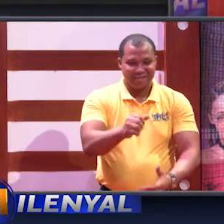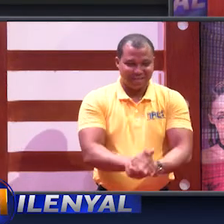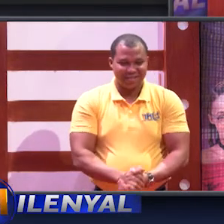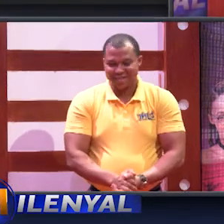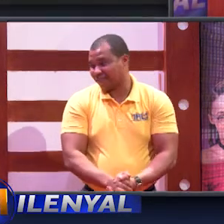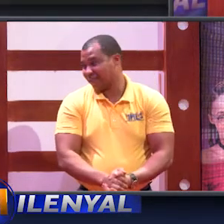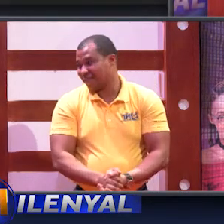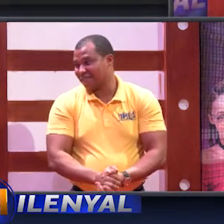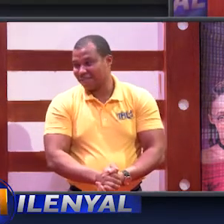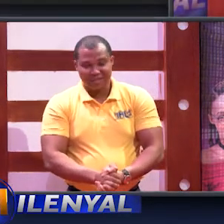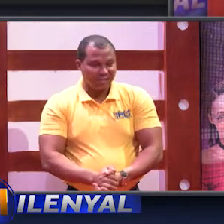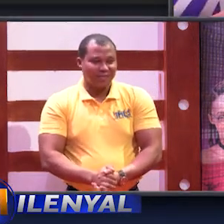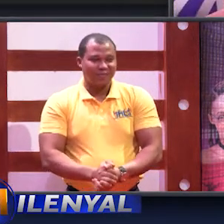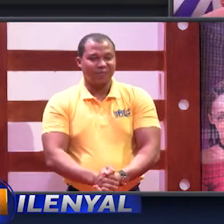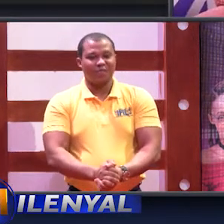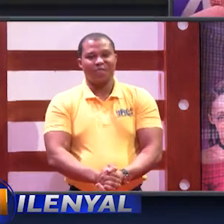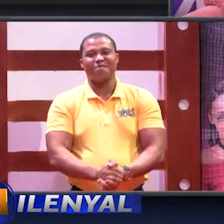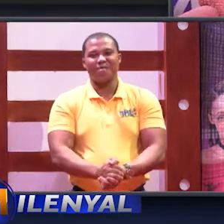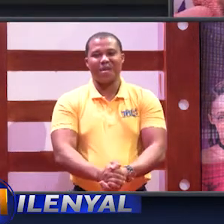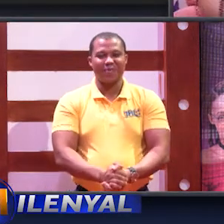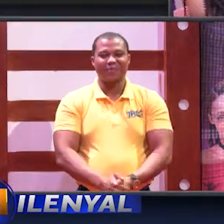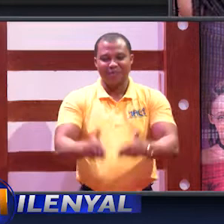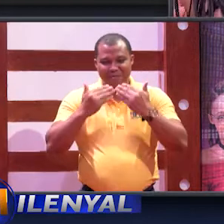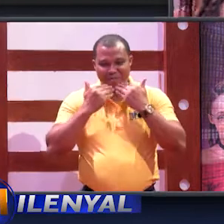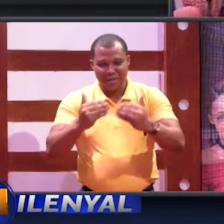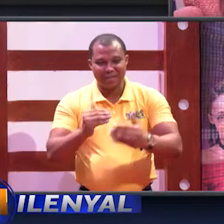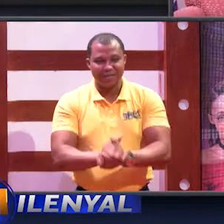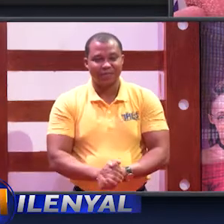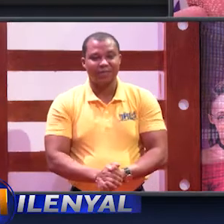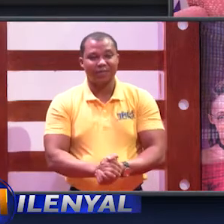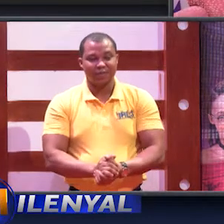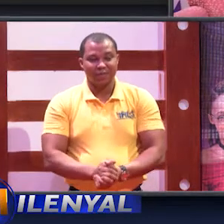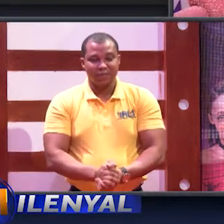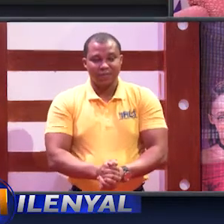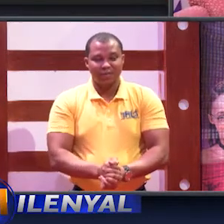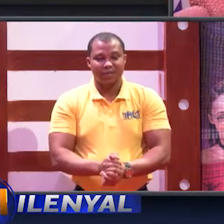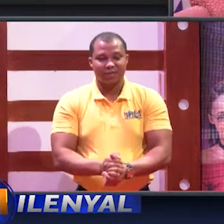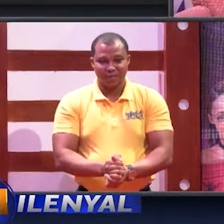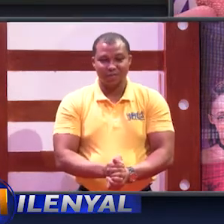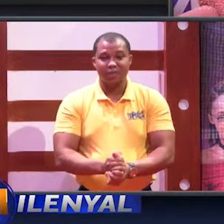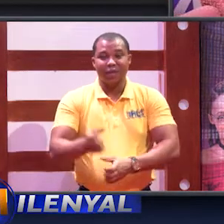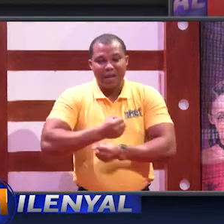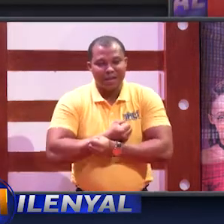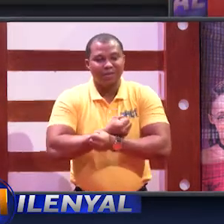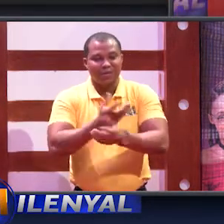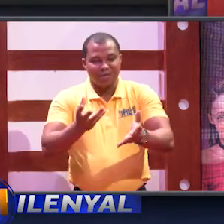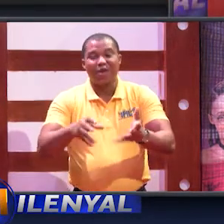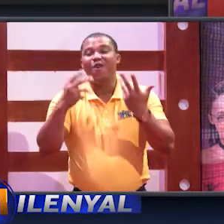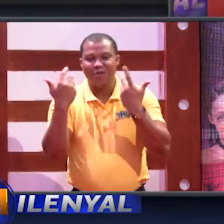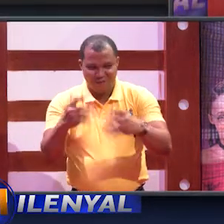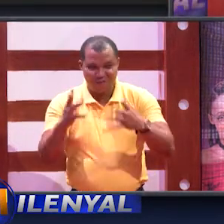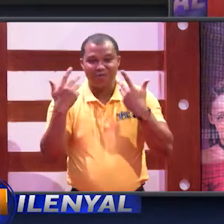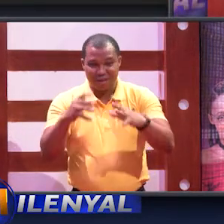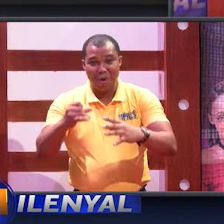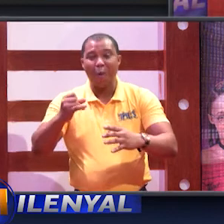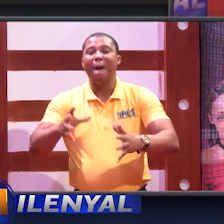vibration positive que m'a. Ah, mais c'est très positif, hein. Parce que vraiment ça, une fois que l'émission finit là, déjà m'a une bonne idée que